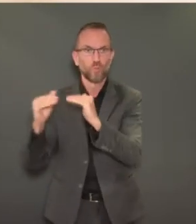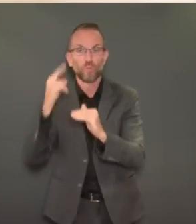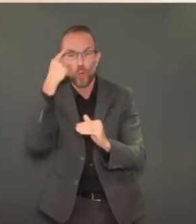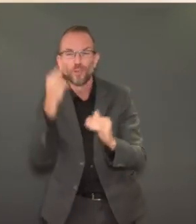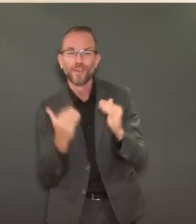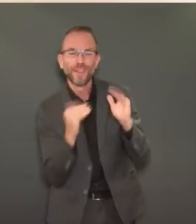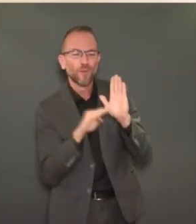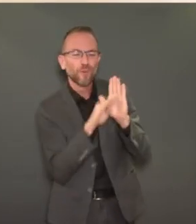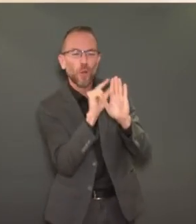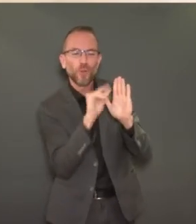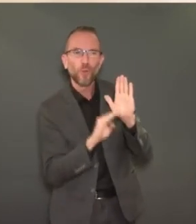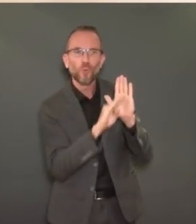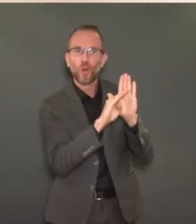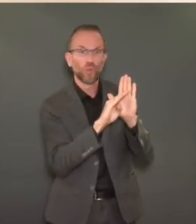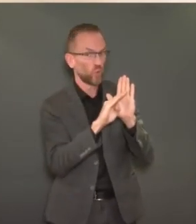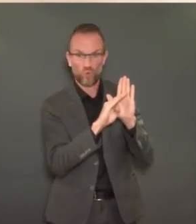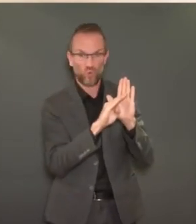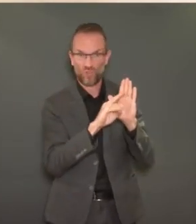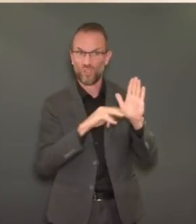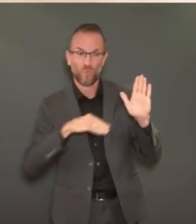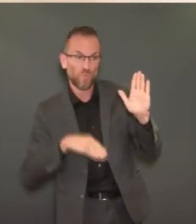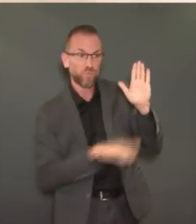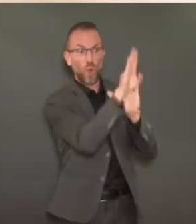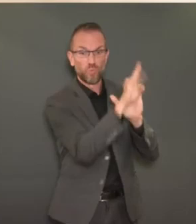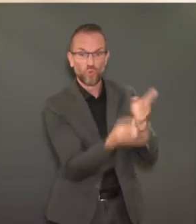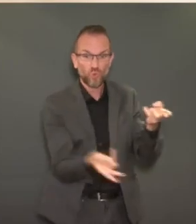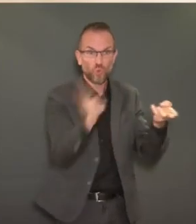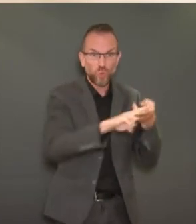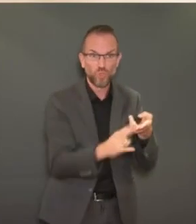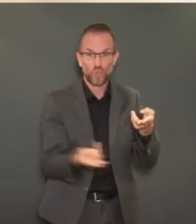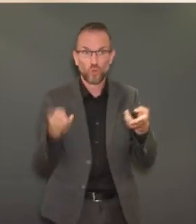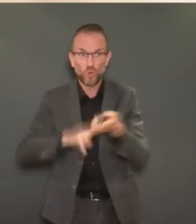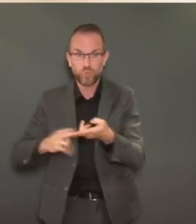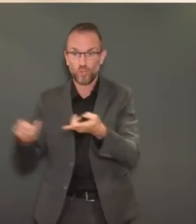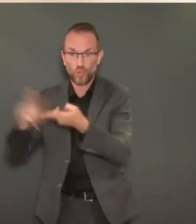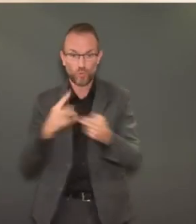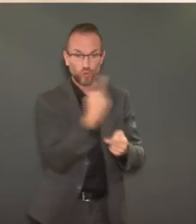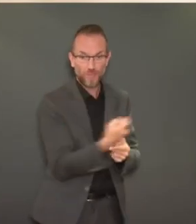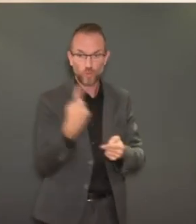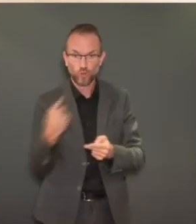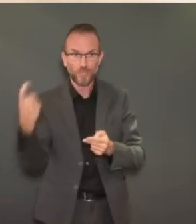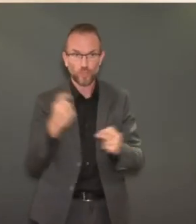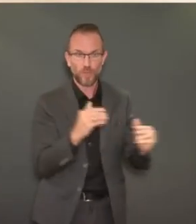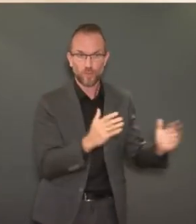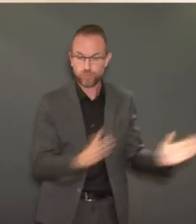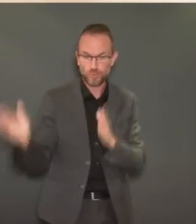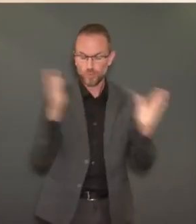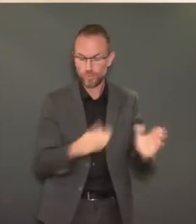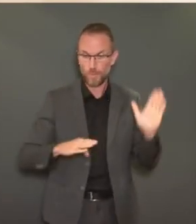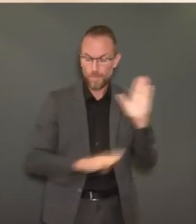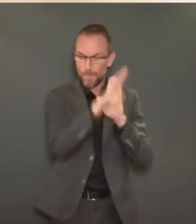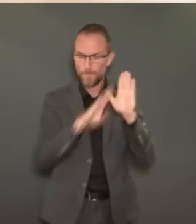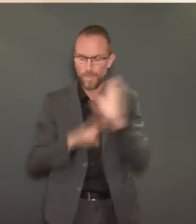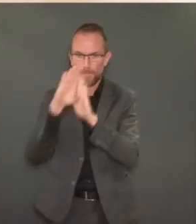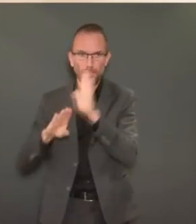doublent parfois de semaine en semaine. C'est vraiment une hausse exponentielle que nous voyons